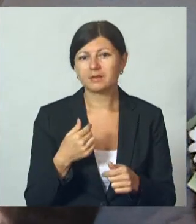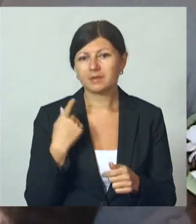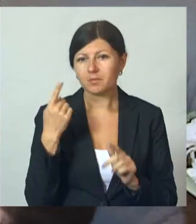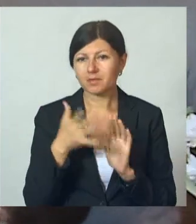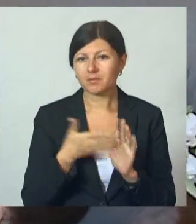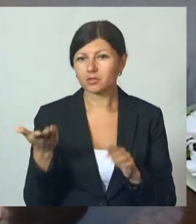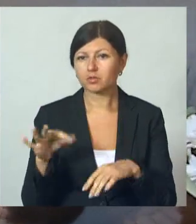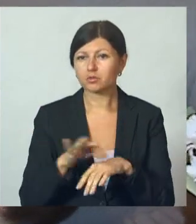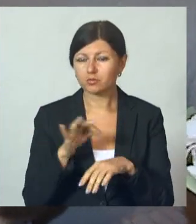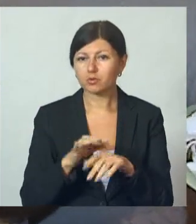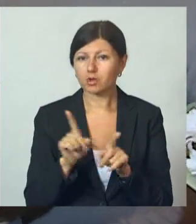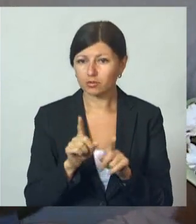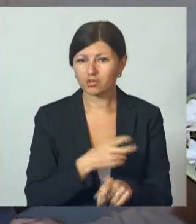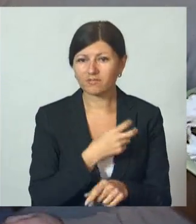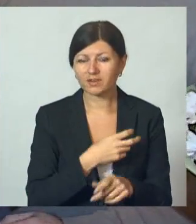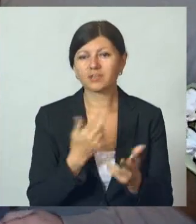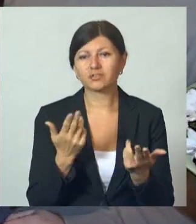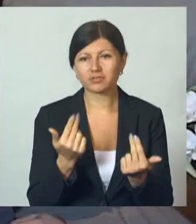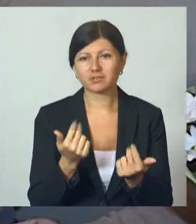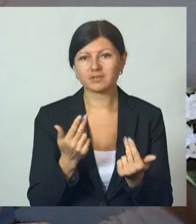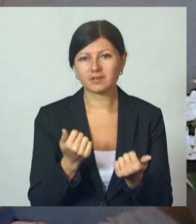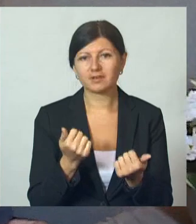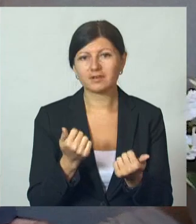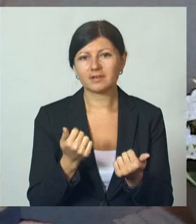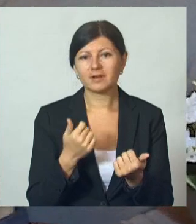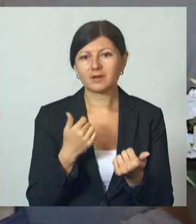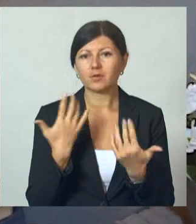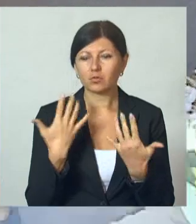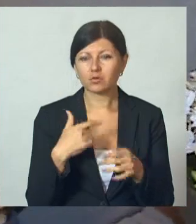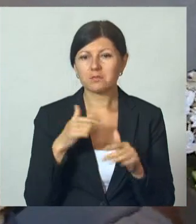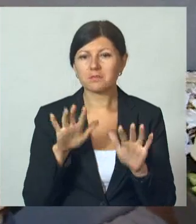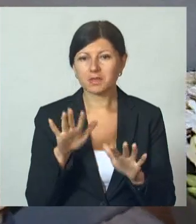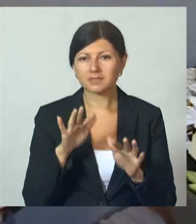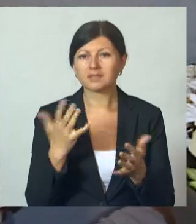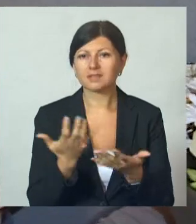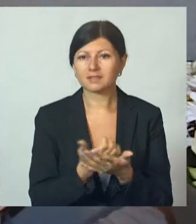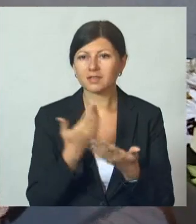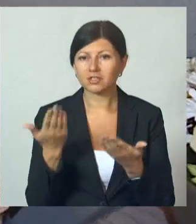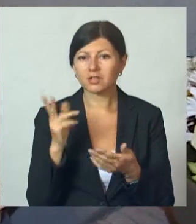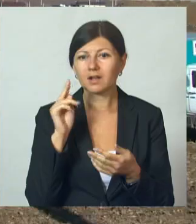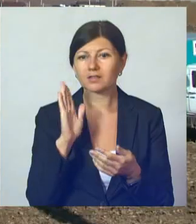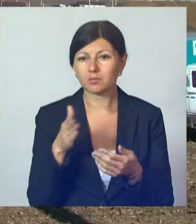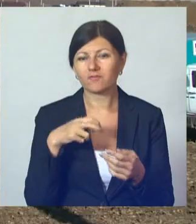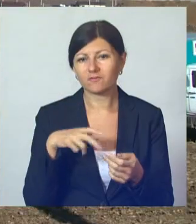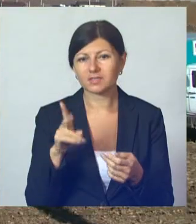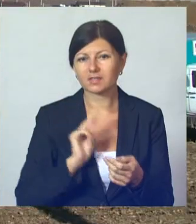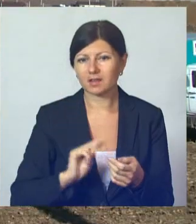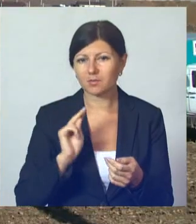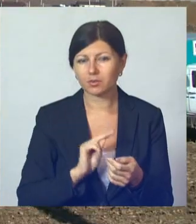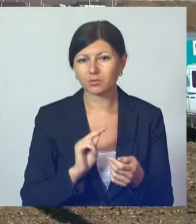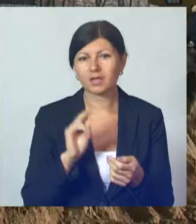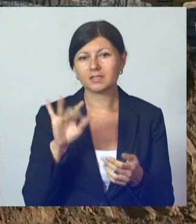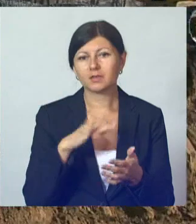супруга Александр Сергеевич тоже врач, да? Да, да. И мы уже там место подобрали ей после того, когда выйдет на работу. Из города